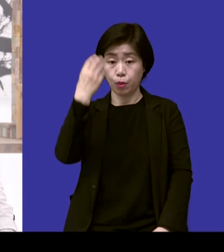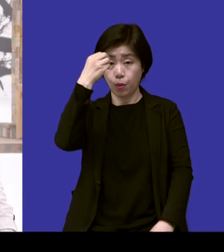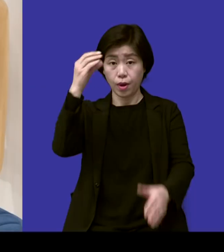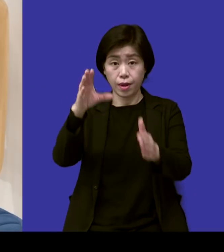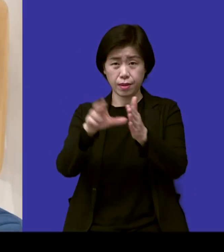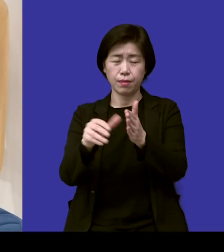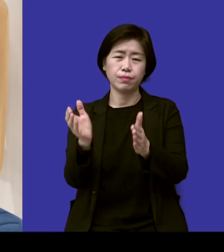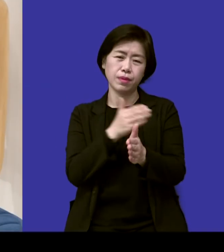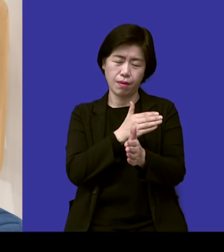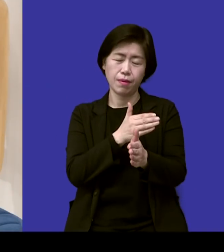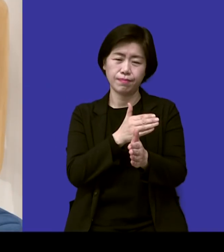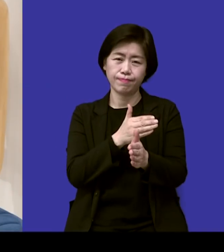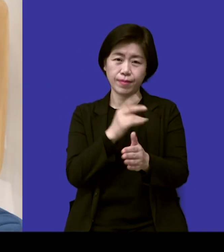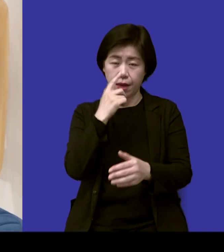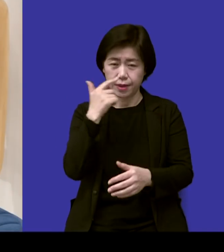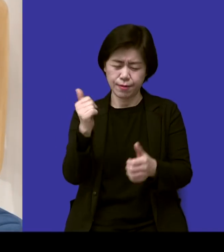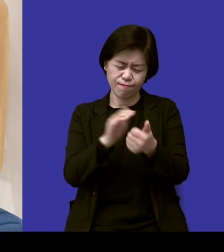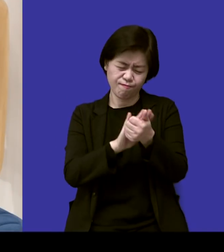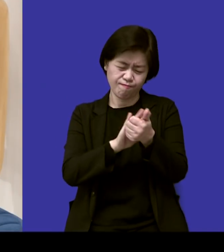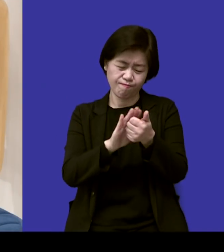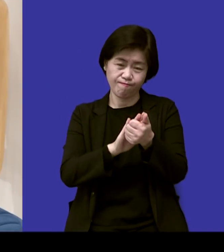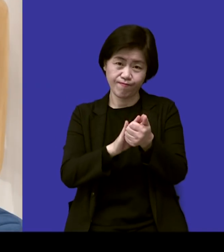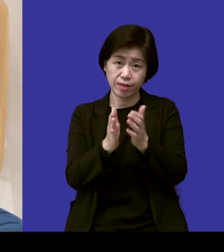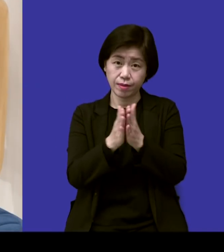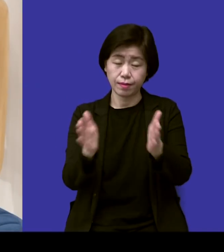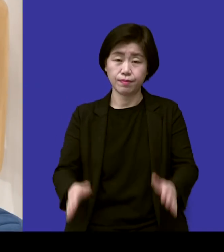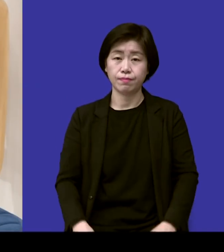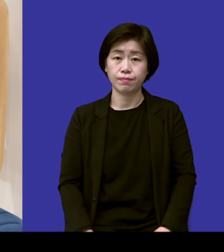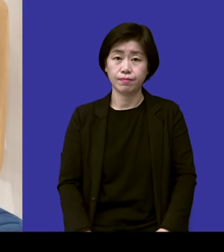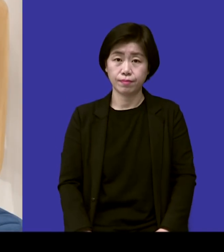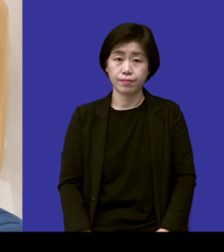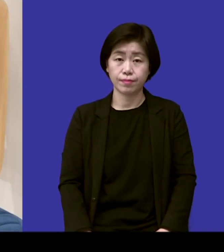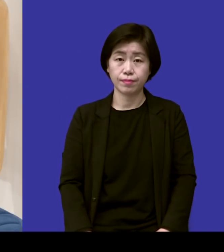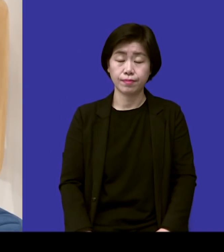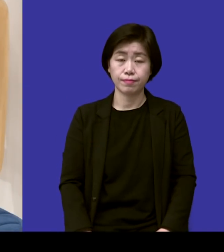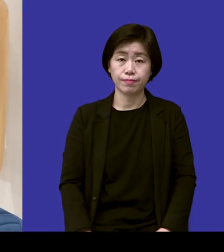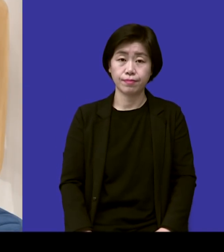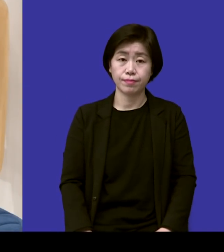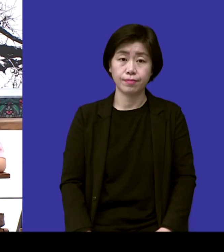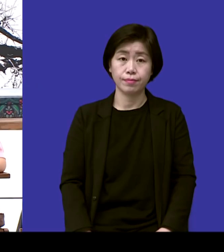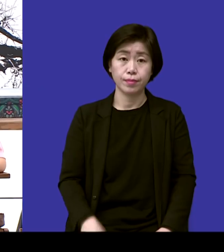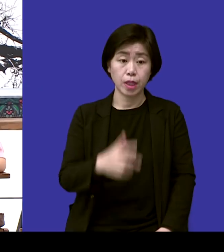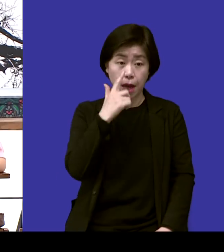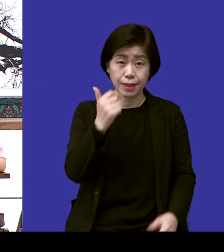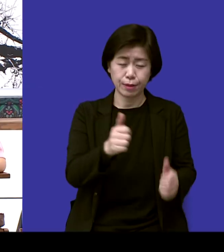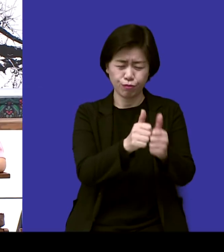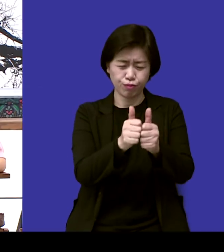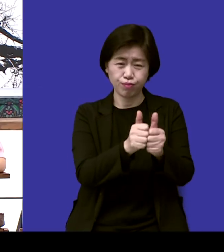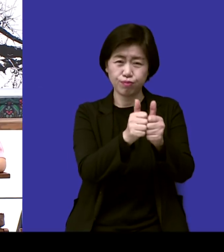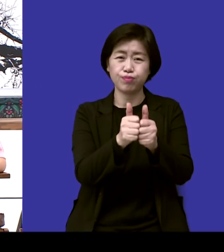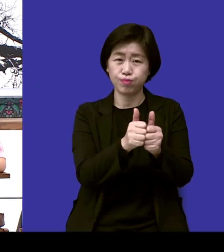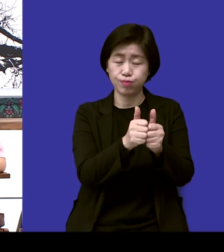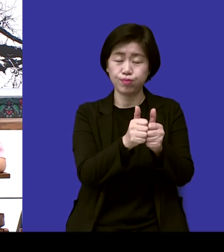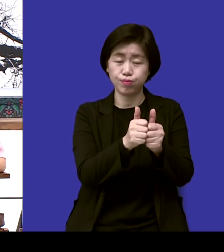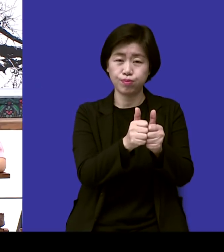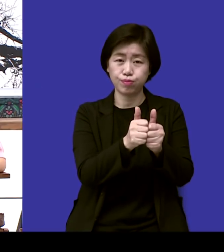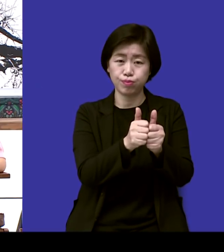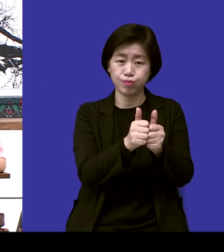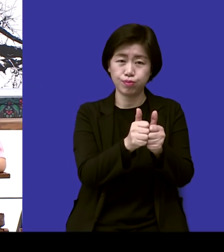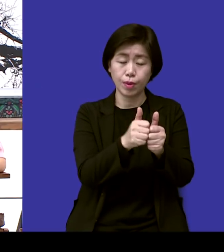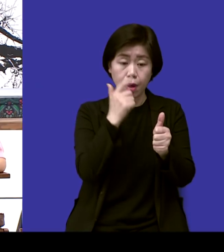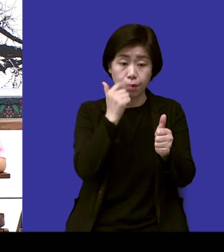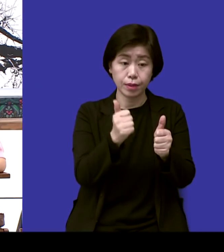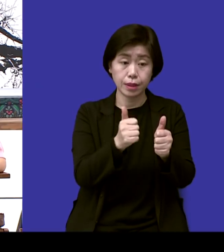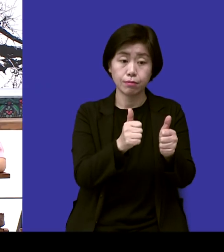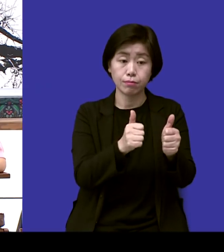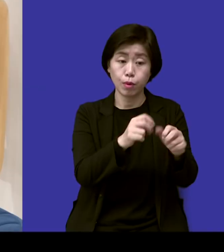갈아드리고 식사 차려드리고 그리고 이제 아버지 옆에서 이제 저는 컴퓨터 게임도 하고 아빠 옆에서 찬양도 듣고 TV도 같이